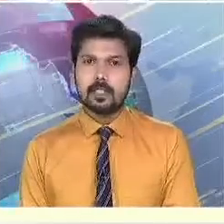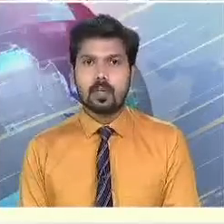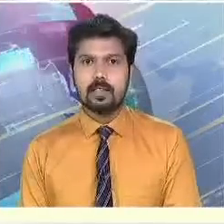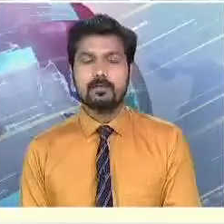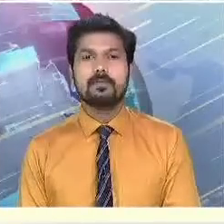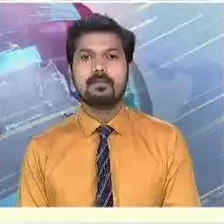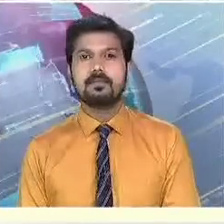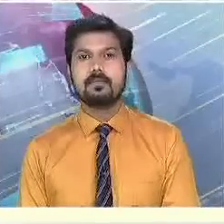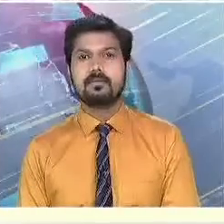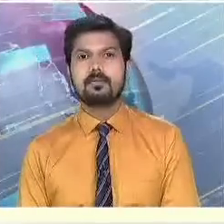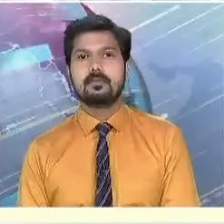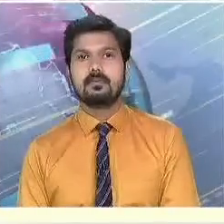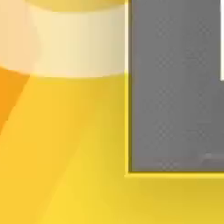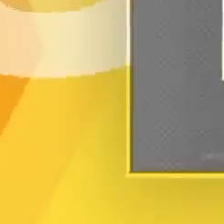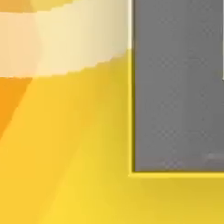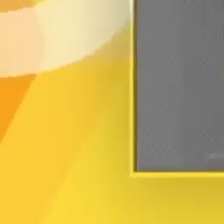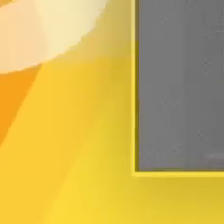எதிர்க்கட்சிகள் தெரிவித்துள்ளன.